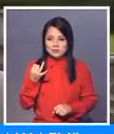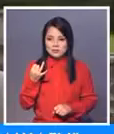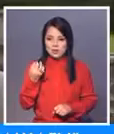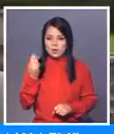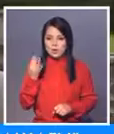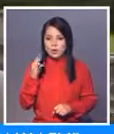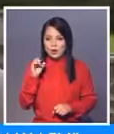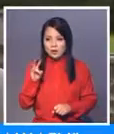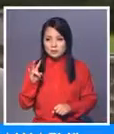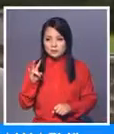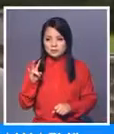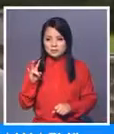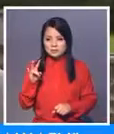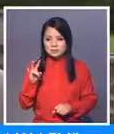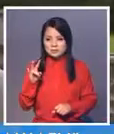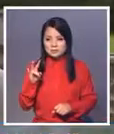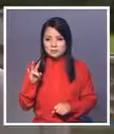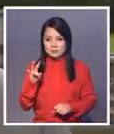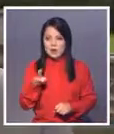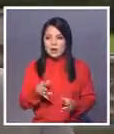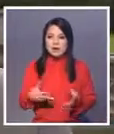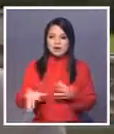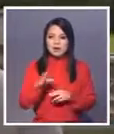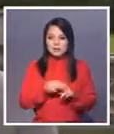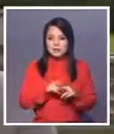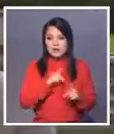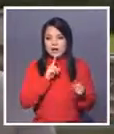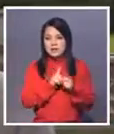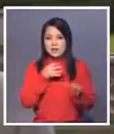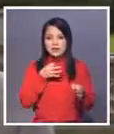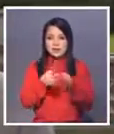Шоқанмен солардың барлығымен кездесіп сөйлесесің.